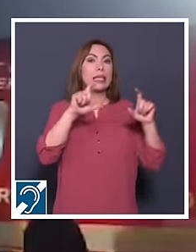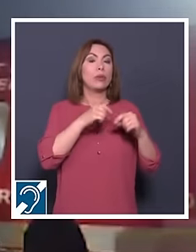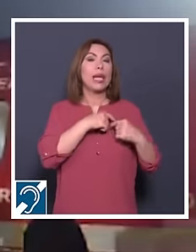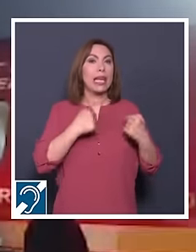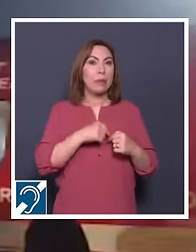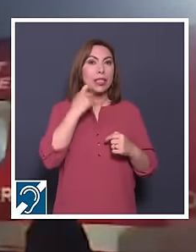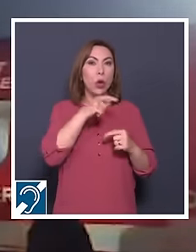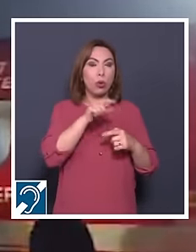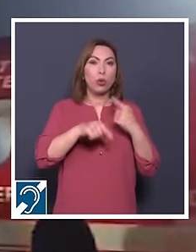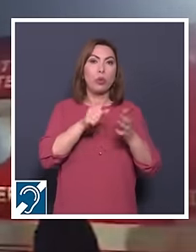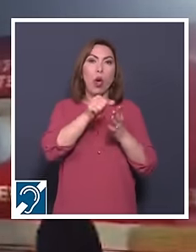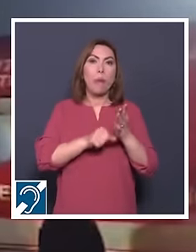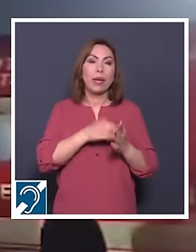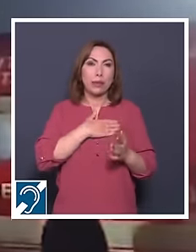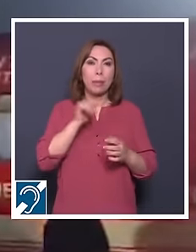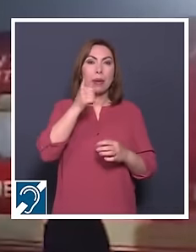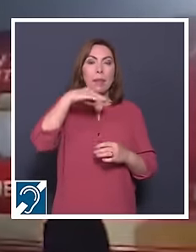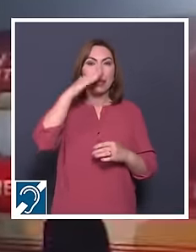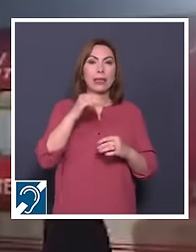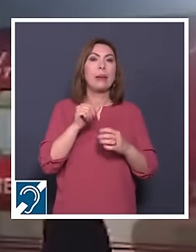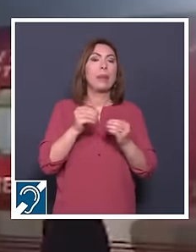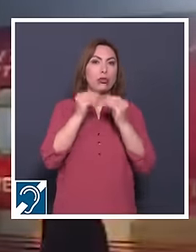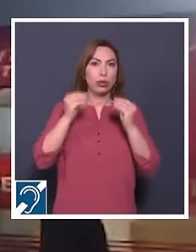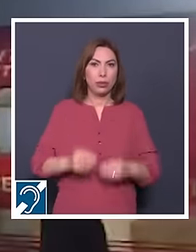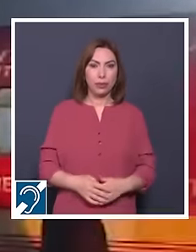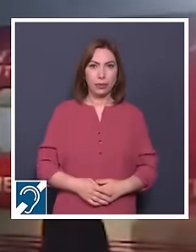ce a fost operat pe cord chiar în prima zi de Paște.